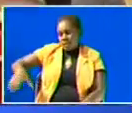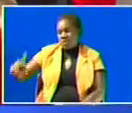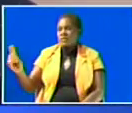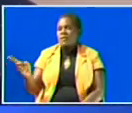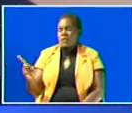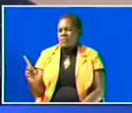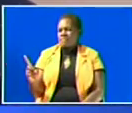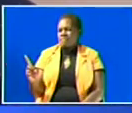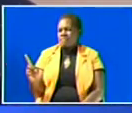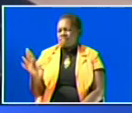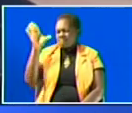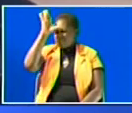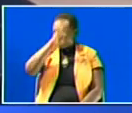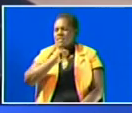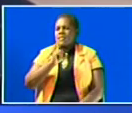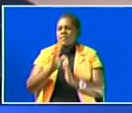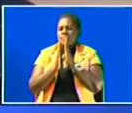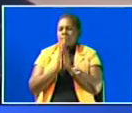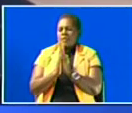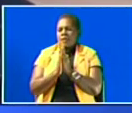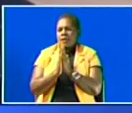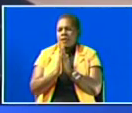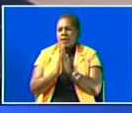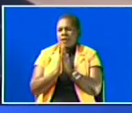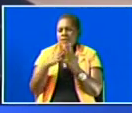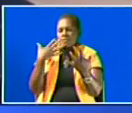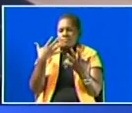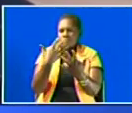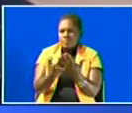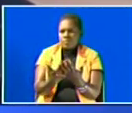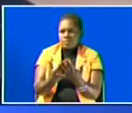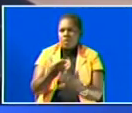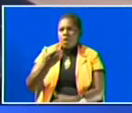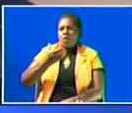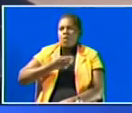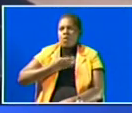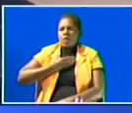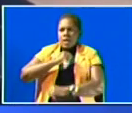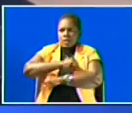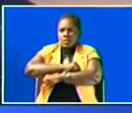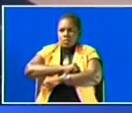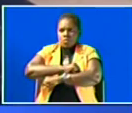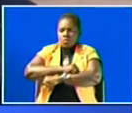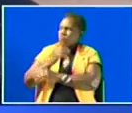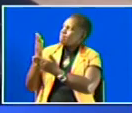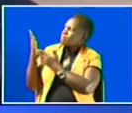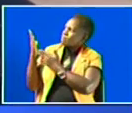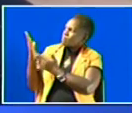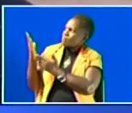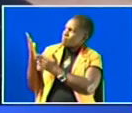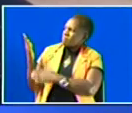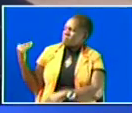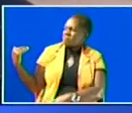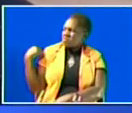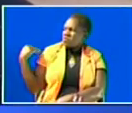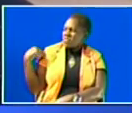Nairobi wakionekana kususia hafla hiyo. Kukamatwa na kufunguliwa mashtaka kwa mmiliki wa shule hiyo kukionekana kuwakera